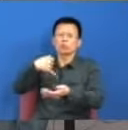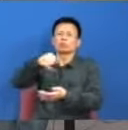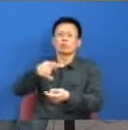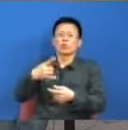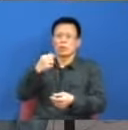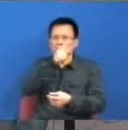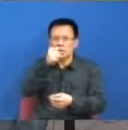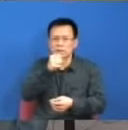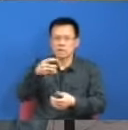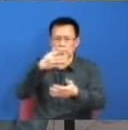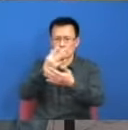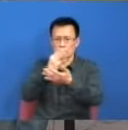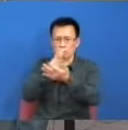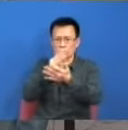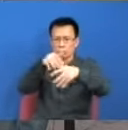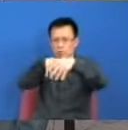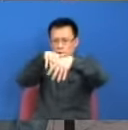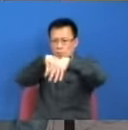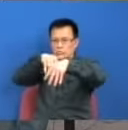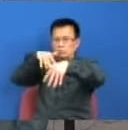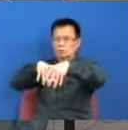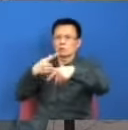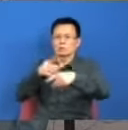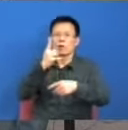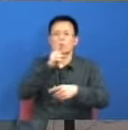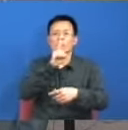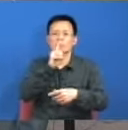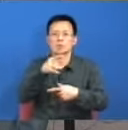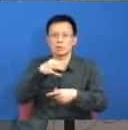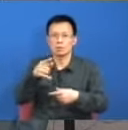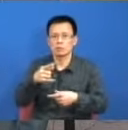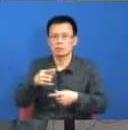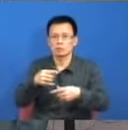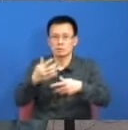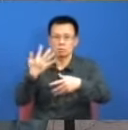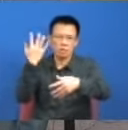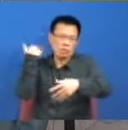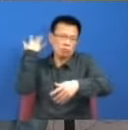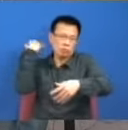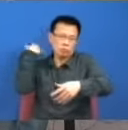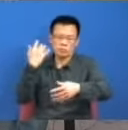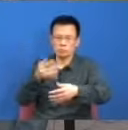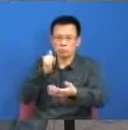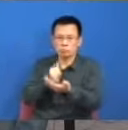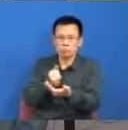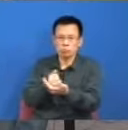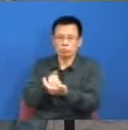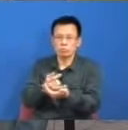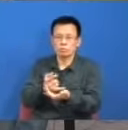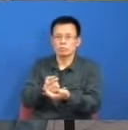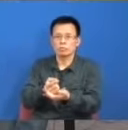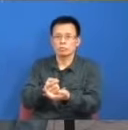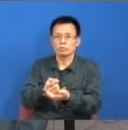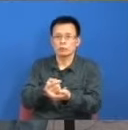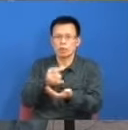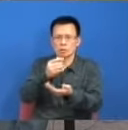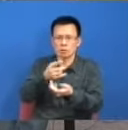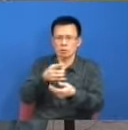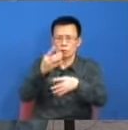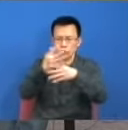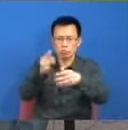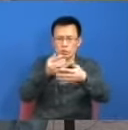外就剛才各位媽咪和其他就是不想做人鏈的人就在後面坐低了根本是退無